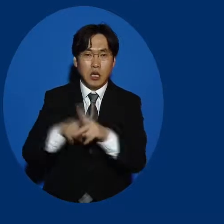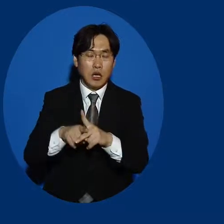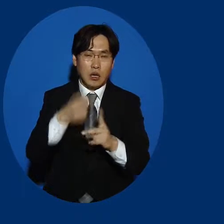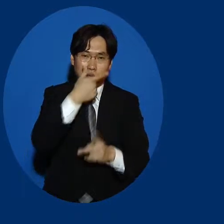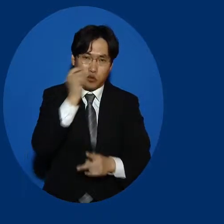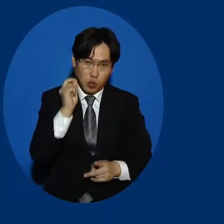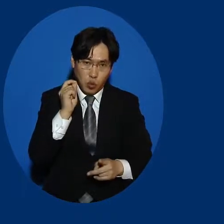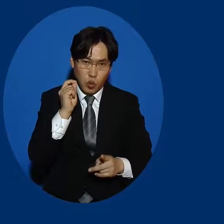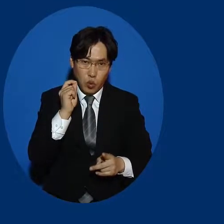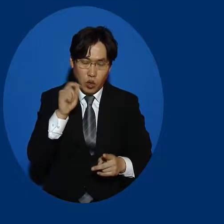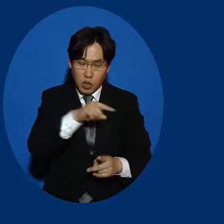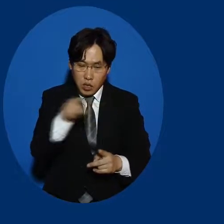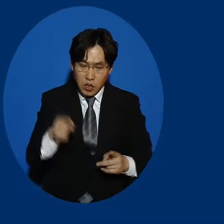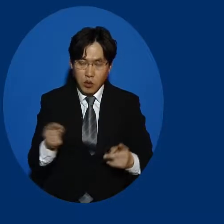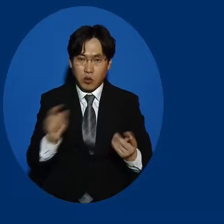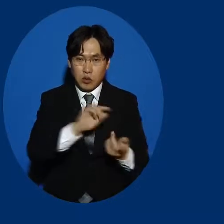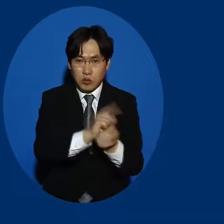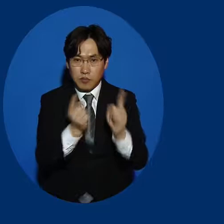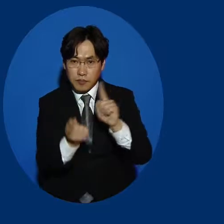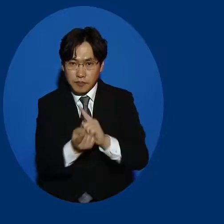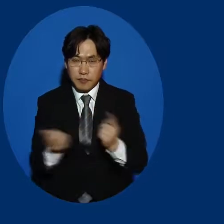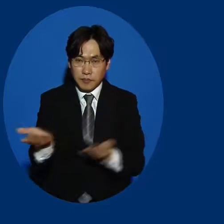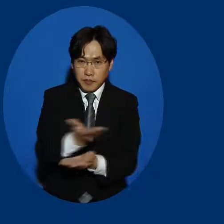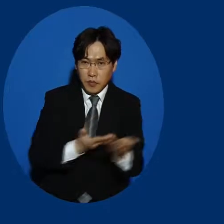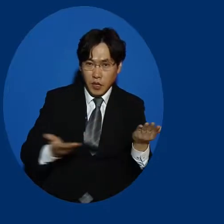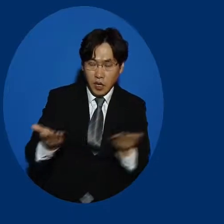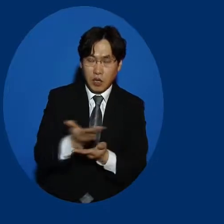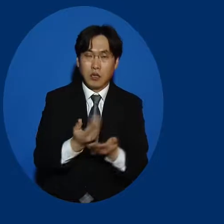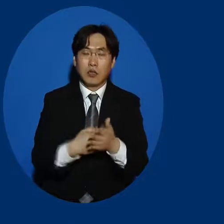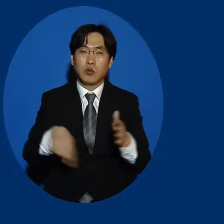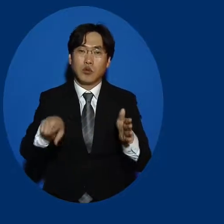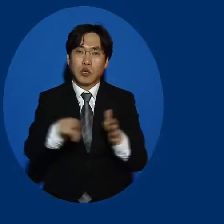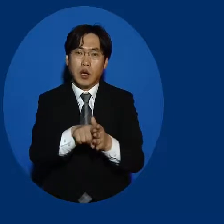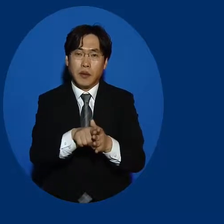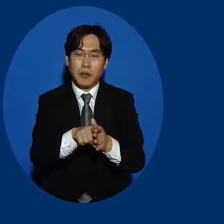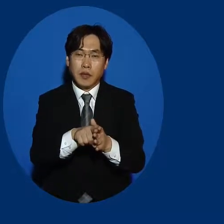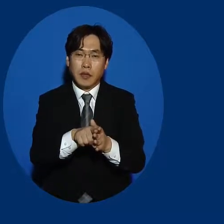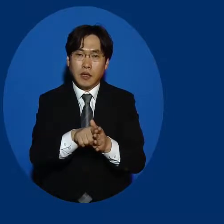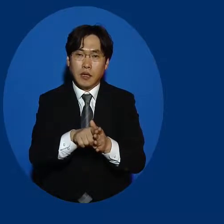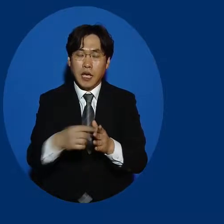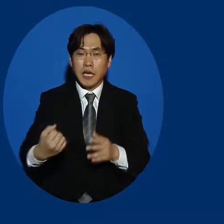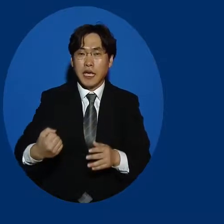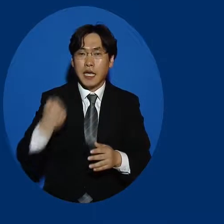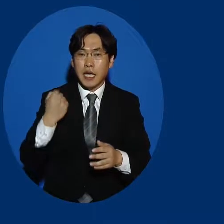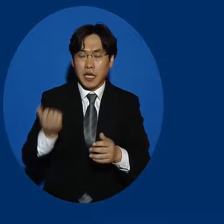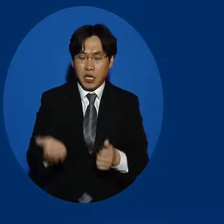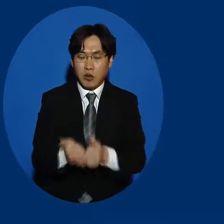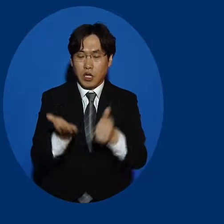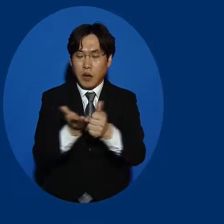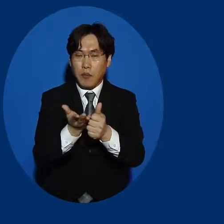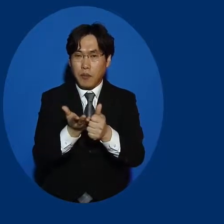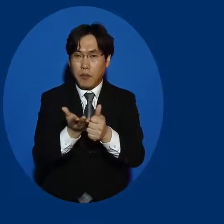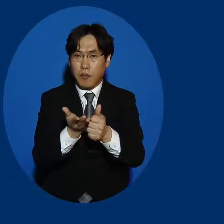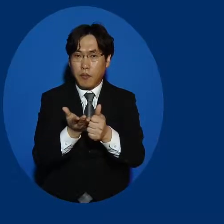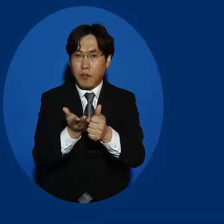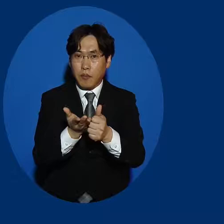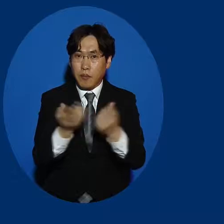부족한 부분들을 채워줄 수 있는 그러한 역량 강화 교육들 역시